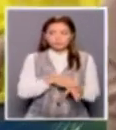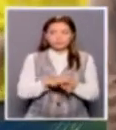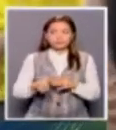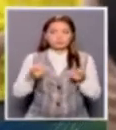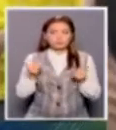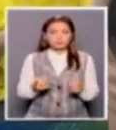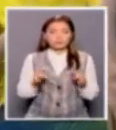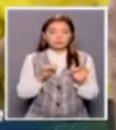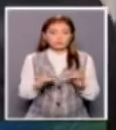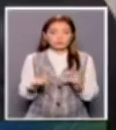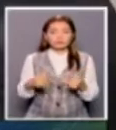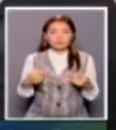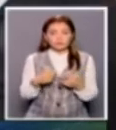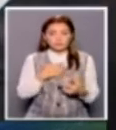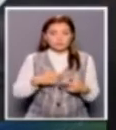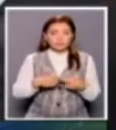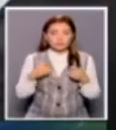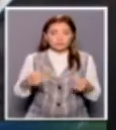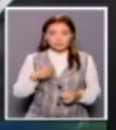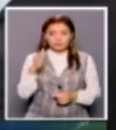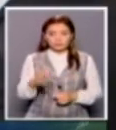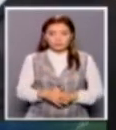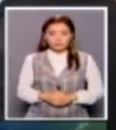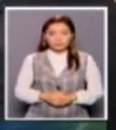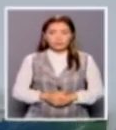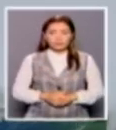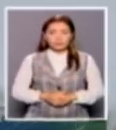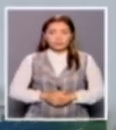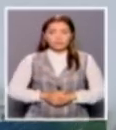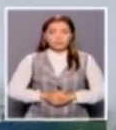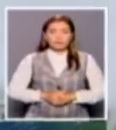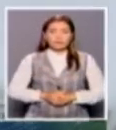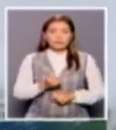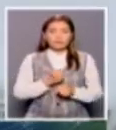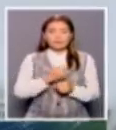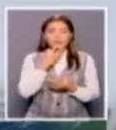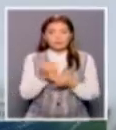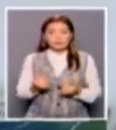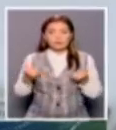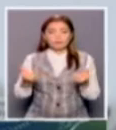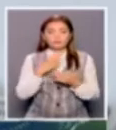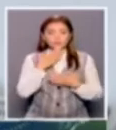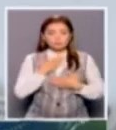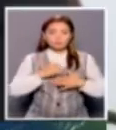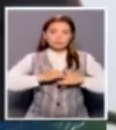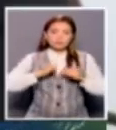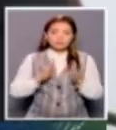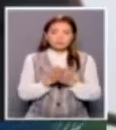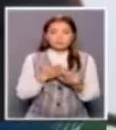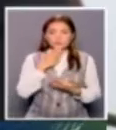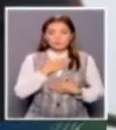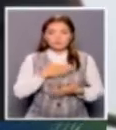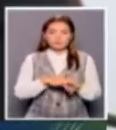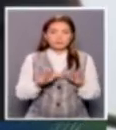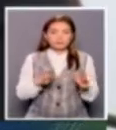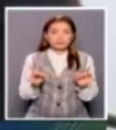шынайы әрі дәлде нанымды нақышпен бейнелейді. Қарымды қаламгер өзінің ұстазға деген құрметінің шексіз екенін айтып, кітап мұқабасынан орын